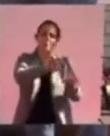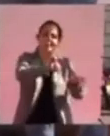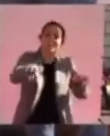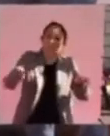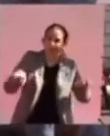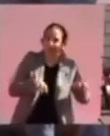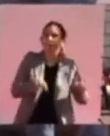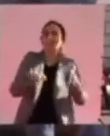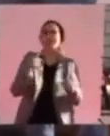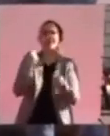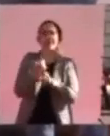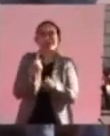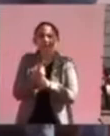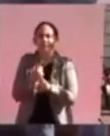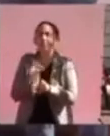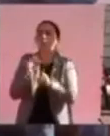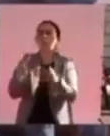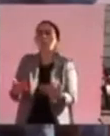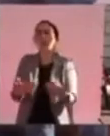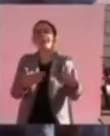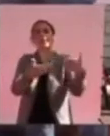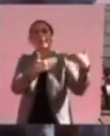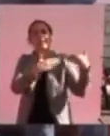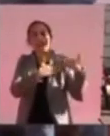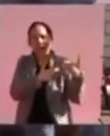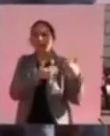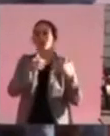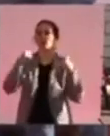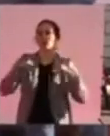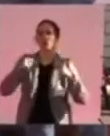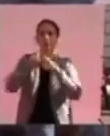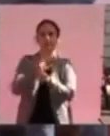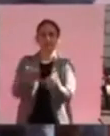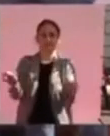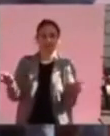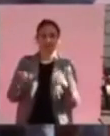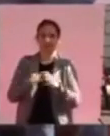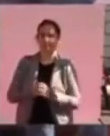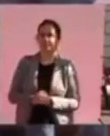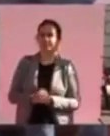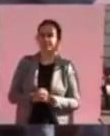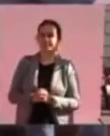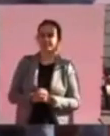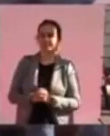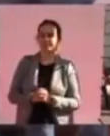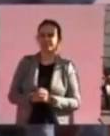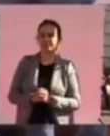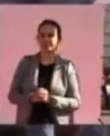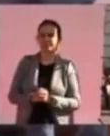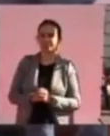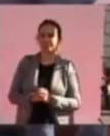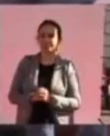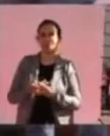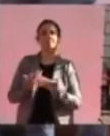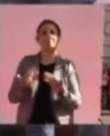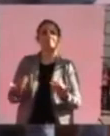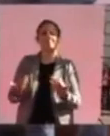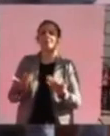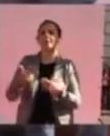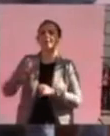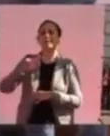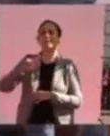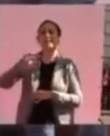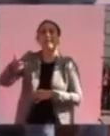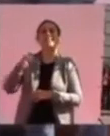e di presa in carico socio sanitaria della cittadinanza la terza s del servizio socio sanitario